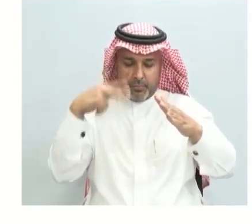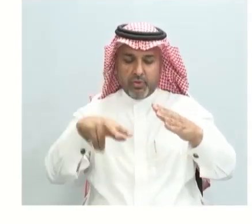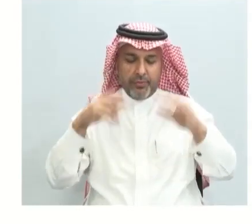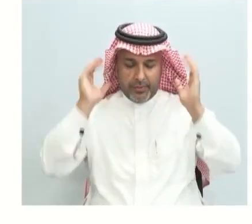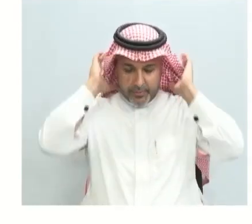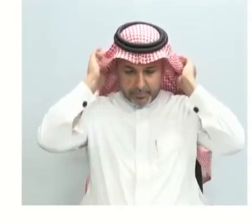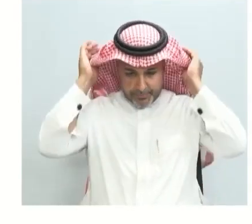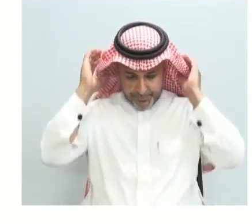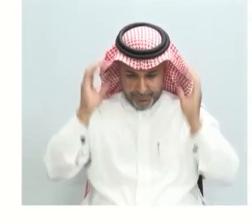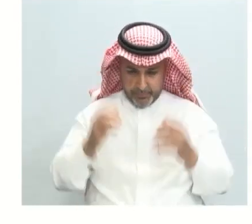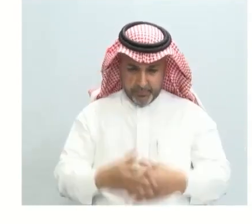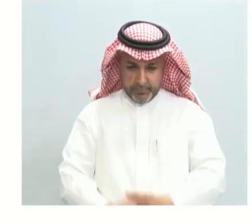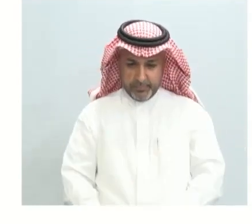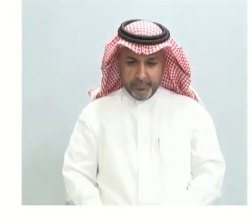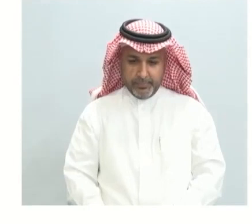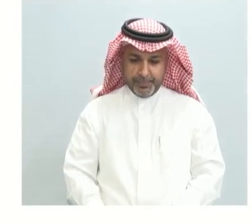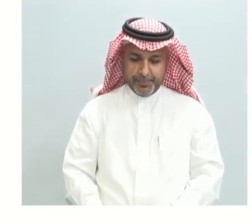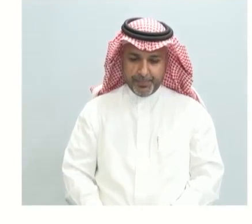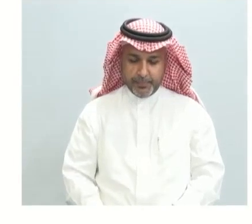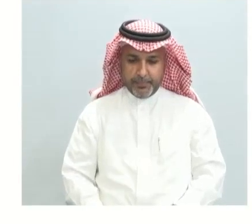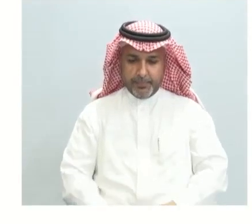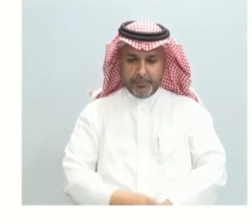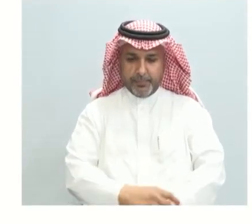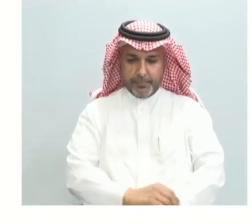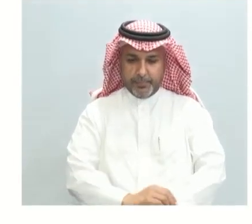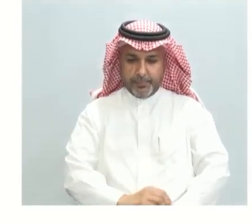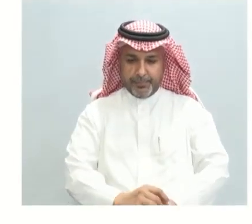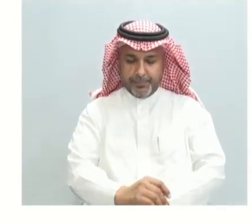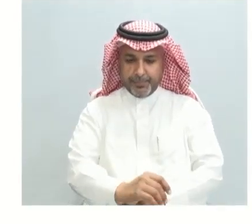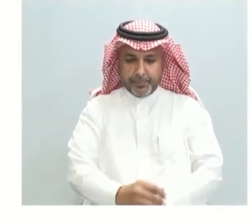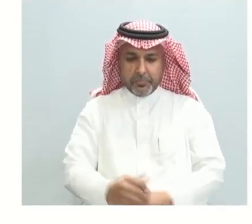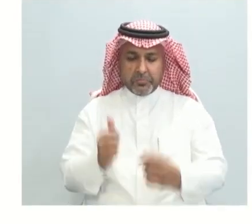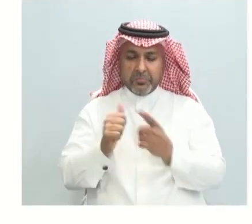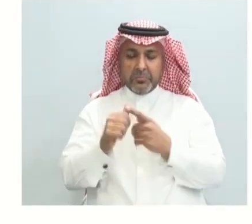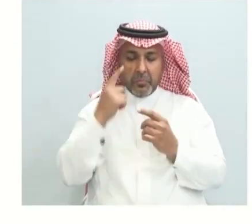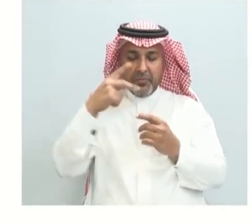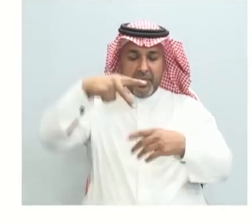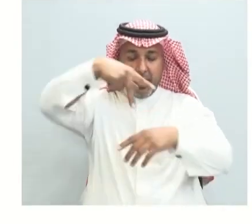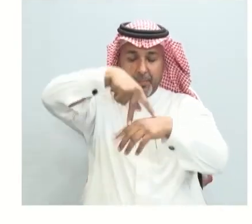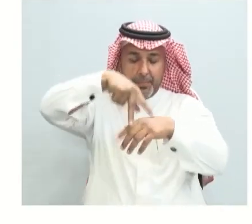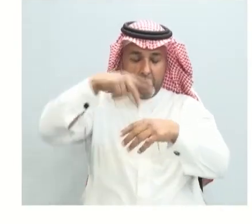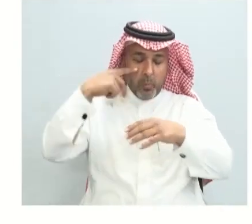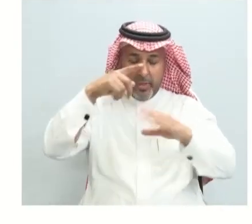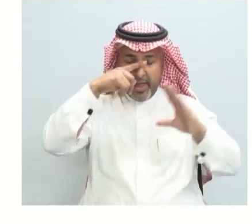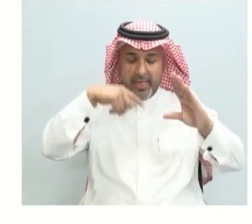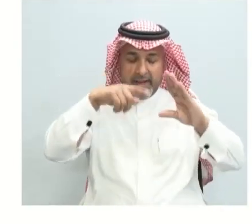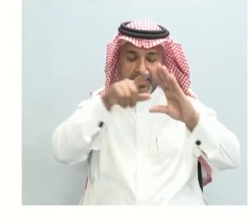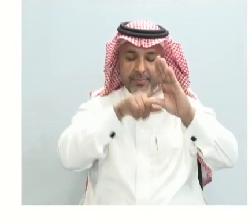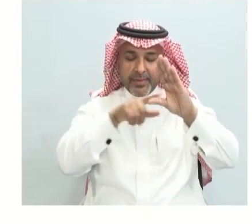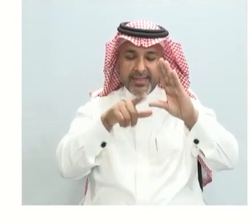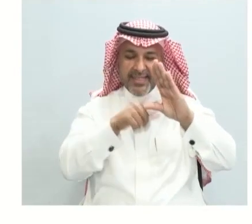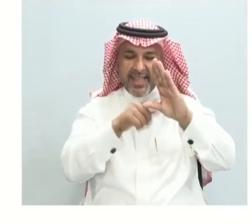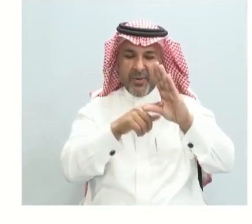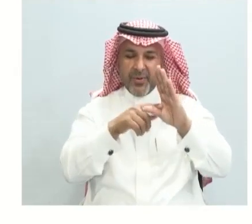على بركه الله ونتعرف على قانون جيوب التمام طبعا بنفس التسميات للمثلث اي بي سي سنسمي الزوايا بحروف كبيره